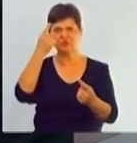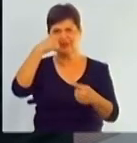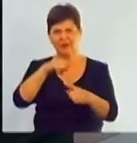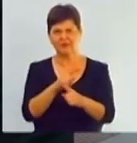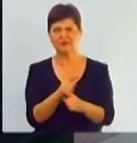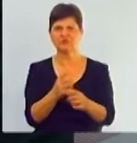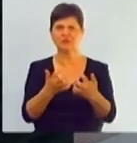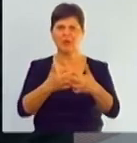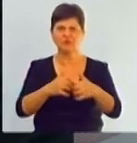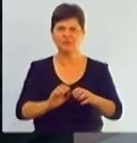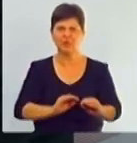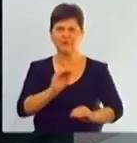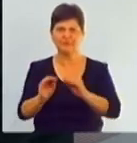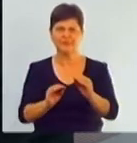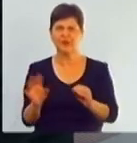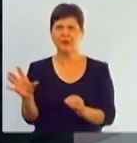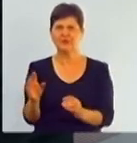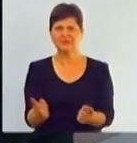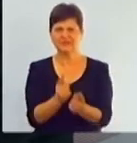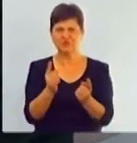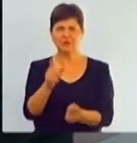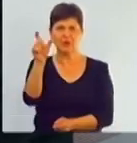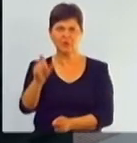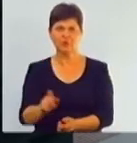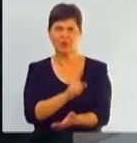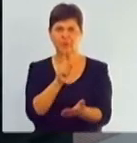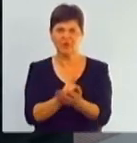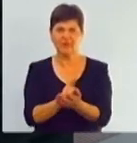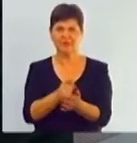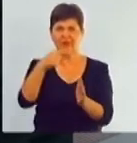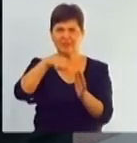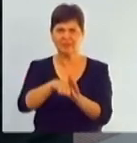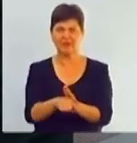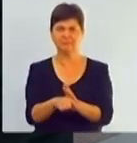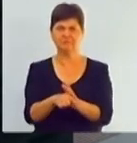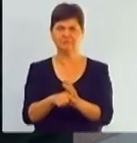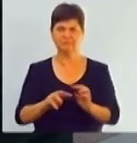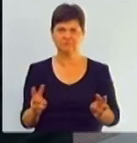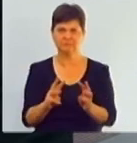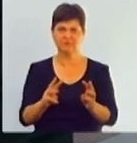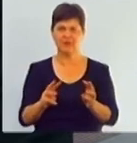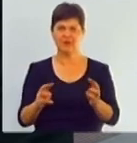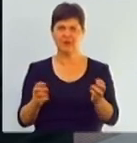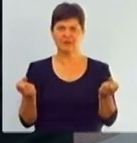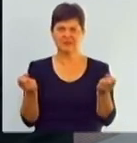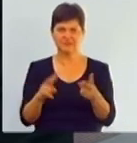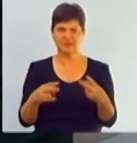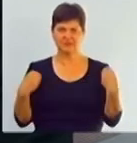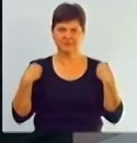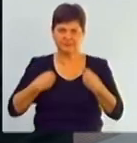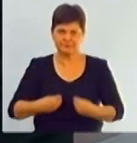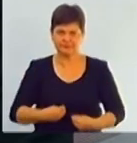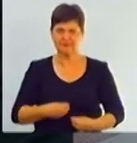кількості, і звичайно, люди, які працюють на цій техніці, повинні бути захищені як бойовим одягом, так і спорядженням, для того, щоб